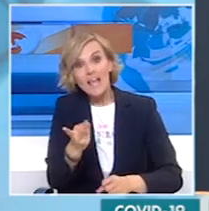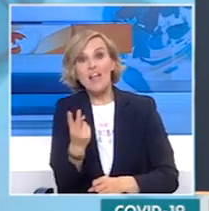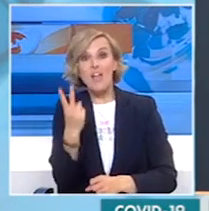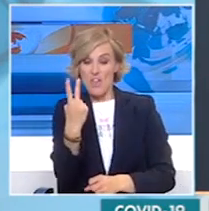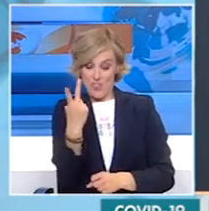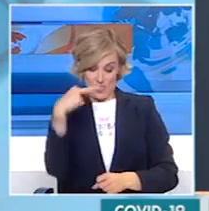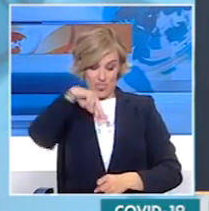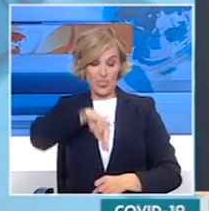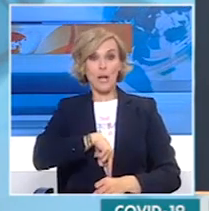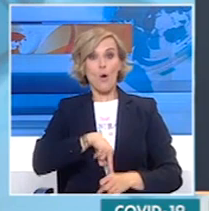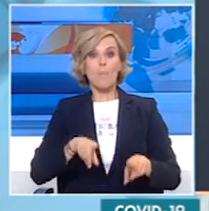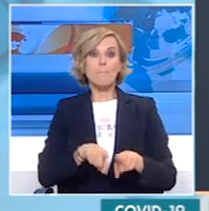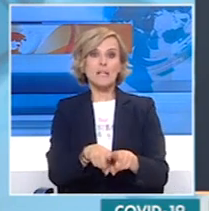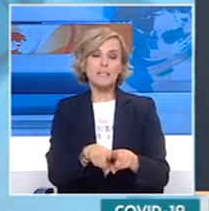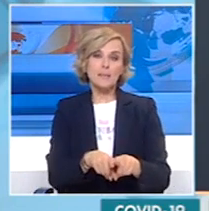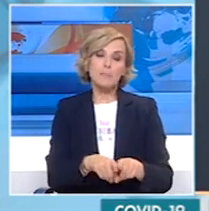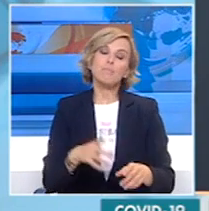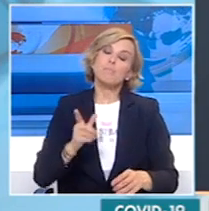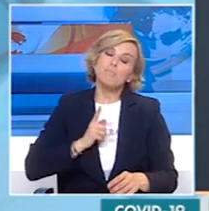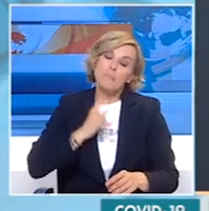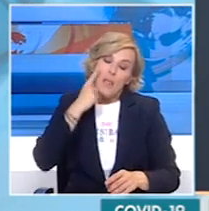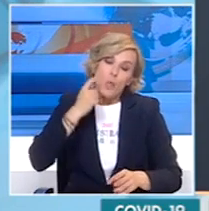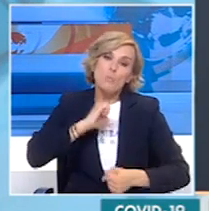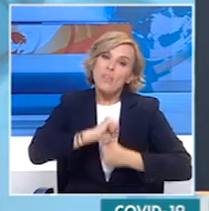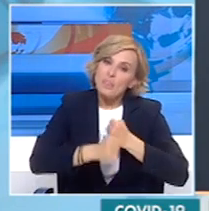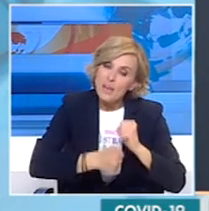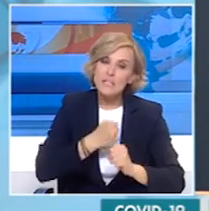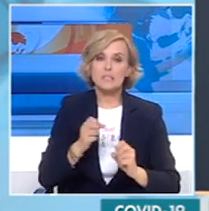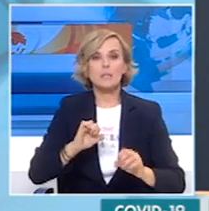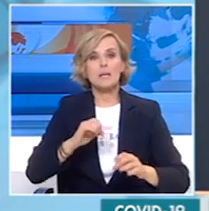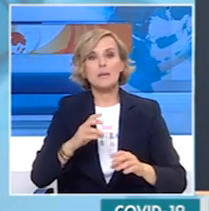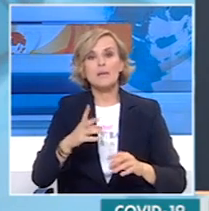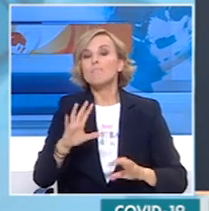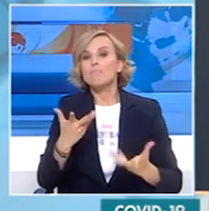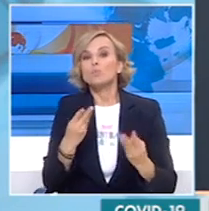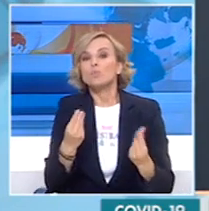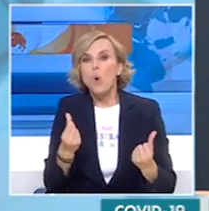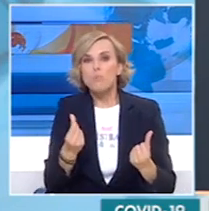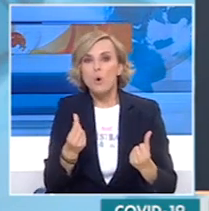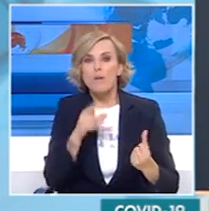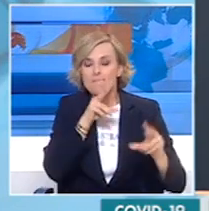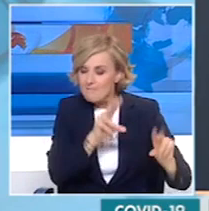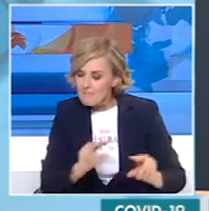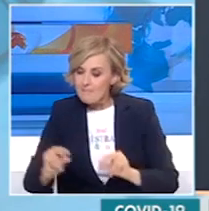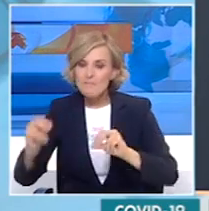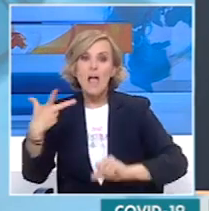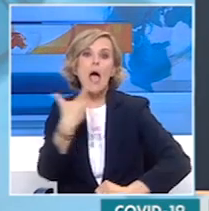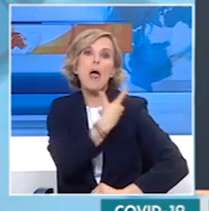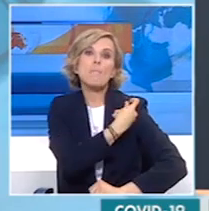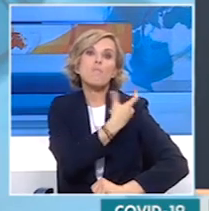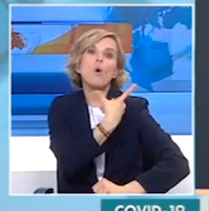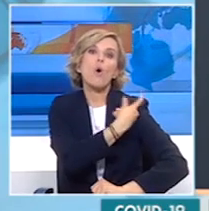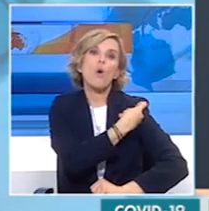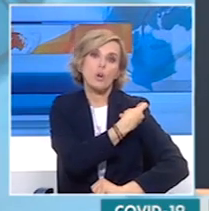πολύ σημαντική θέση στην δράση της δημόσιας υγείας μια στρατηγική εμβολιασμού για τη γρίπη του χρόνου, ακόμα περισσότερο